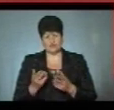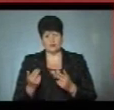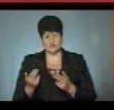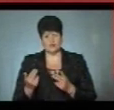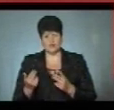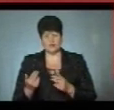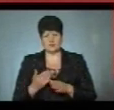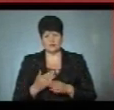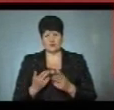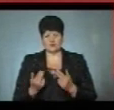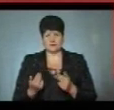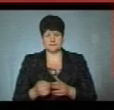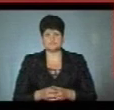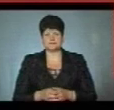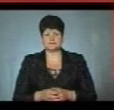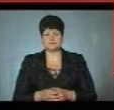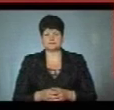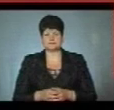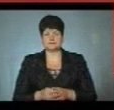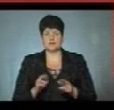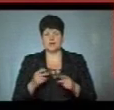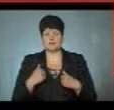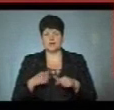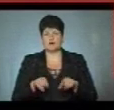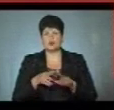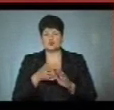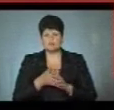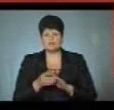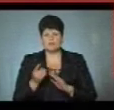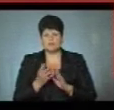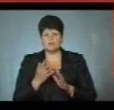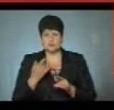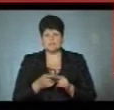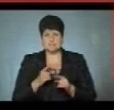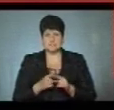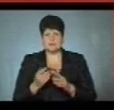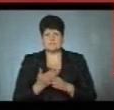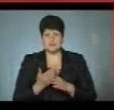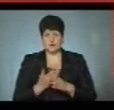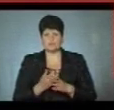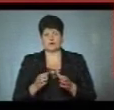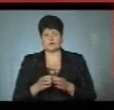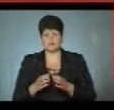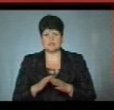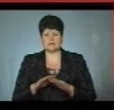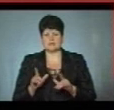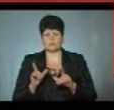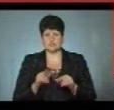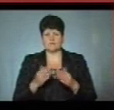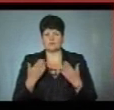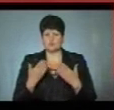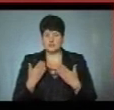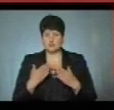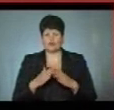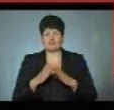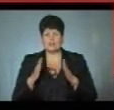стаціонарних закладах оздоровити дітей. Я так розумію, що в першу чергу це пільгові категорії діток, які поїдуть на відпочинок в